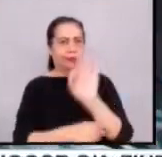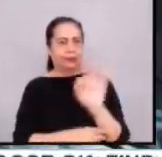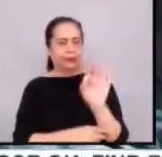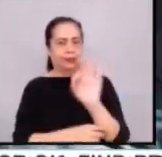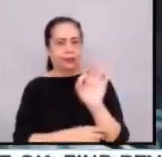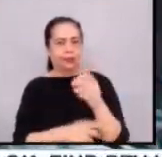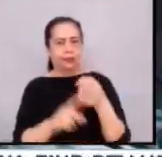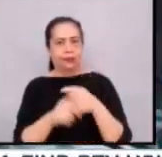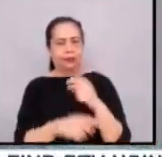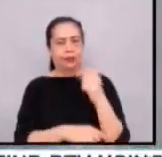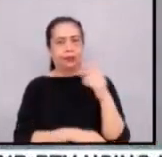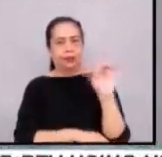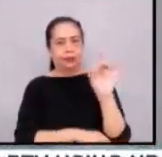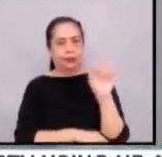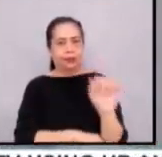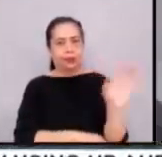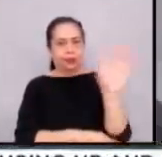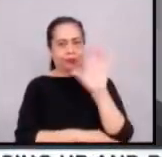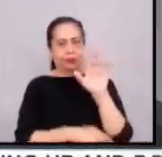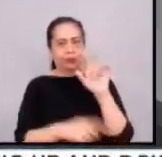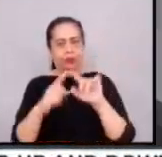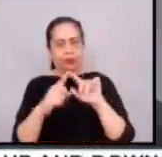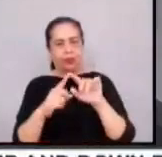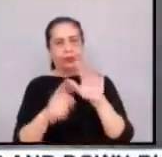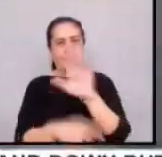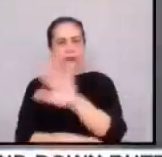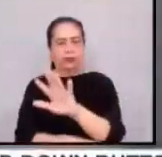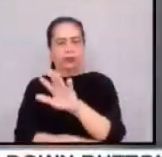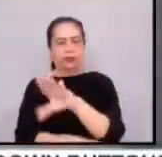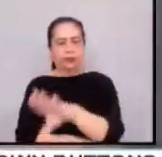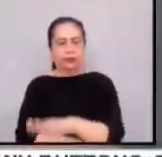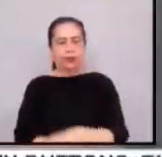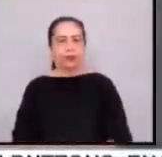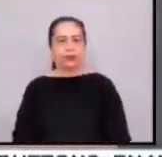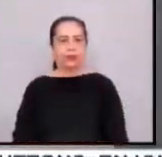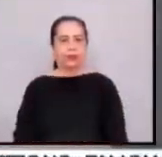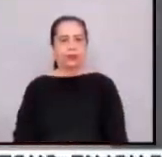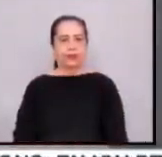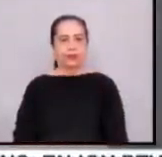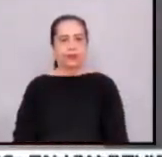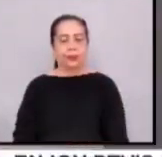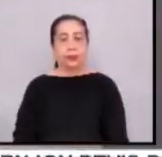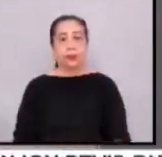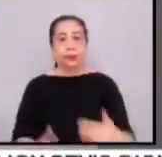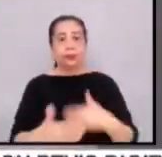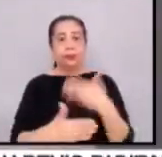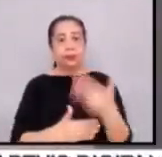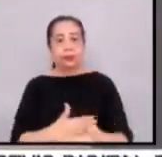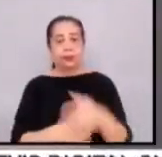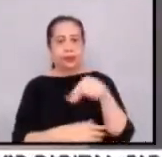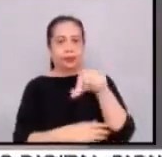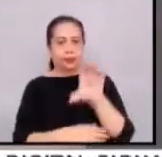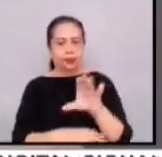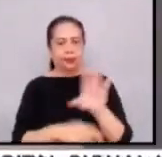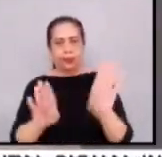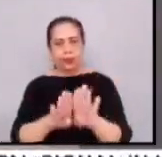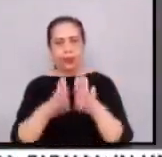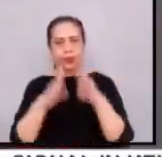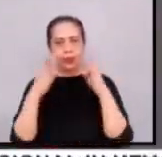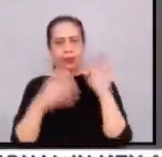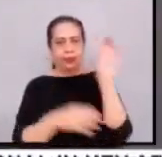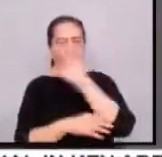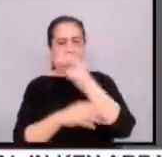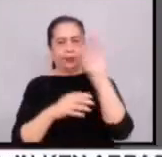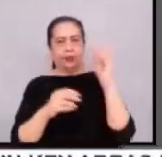alas 8 ng umaga hanggang alas 5 ng hapon. Sa Quezon City naman, binuksan na ang Paskuhan sa